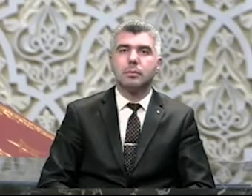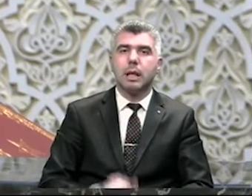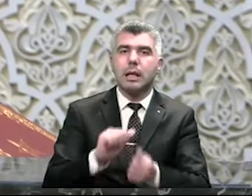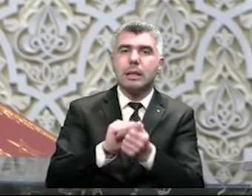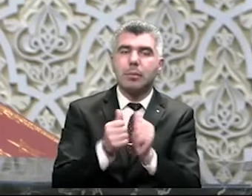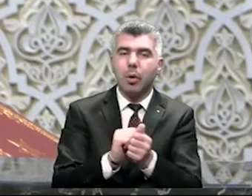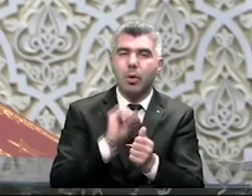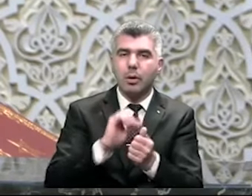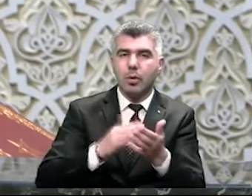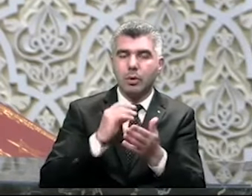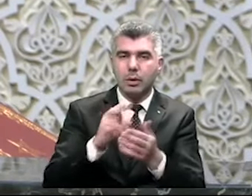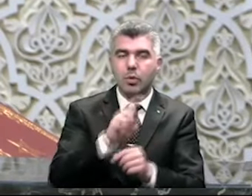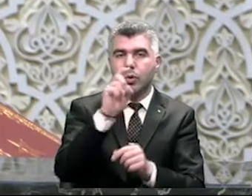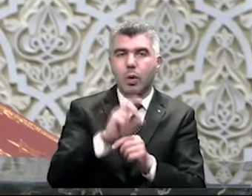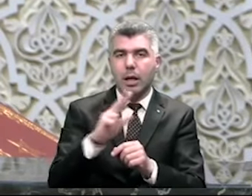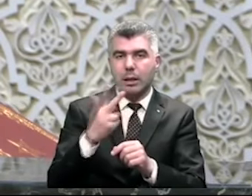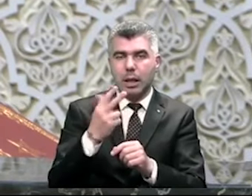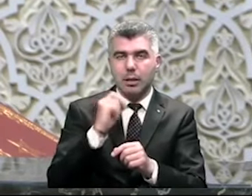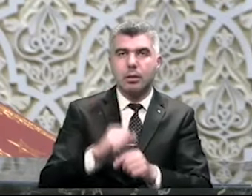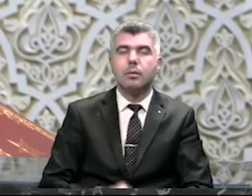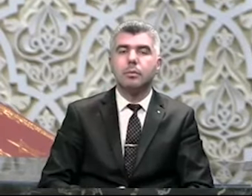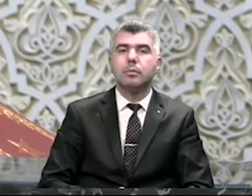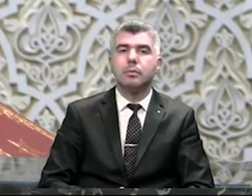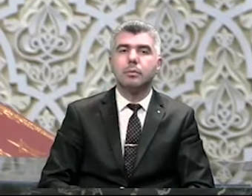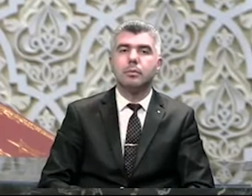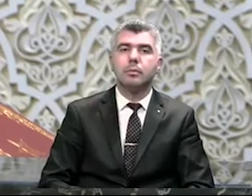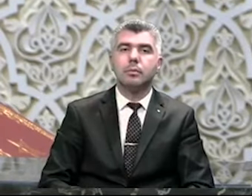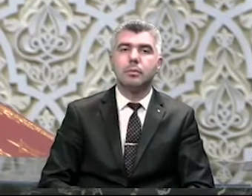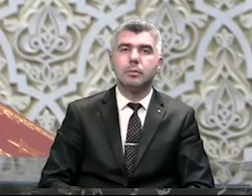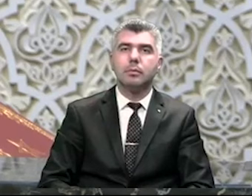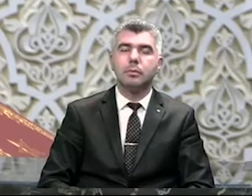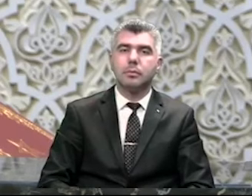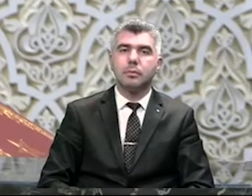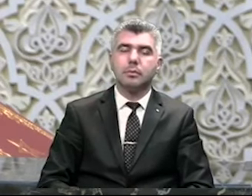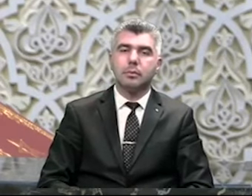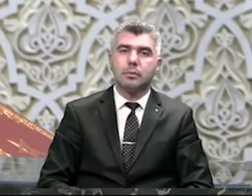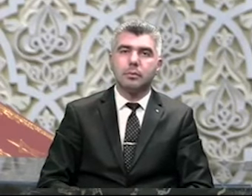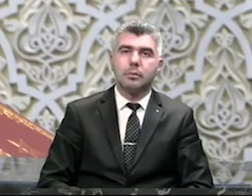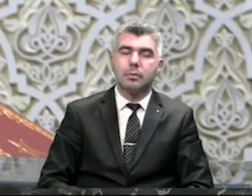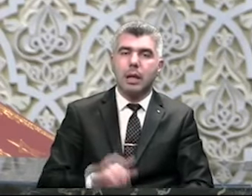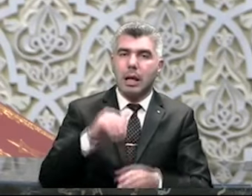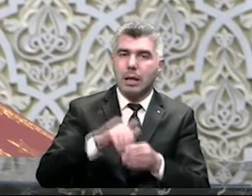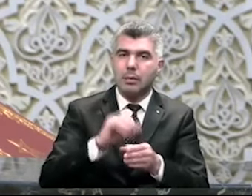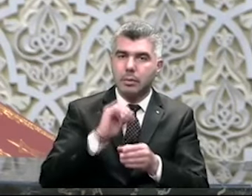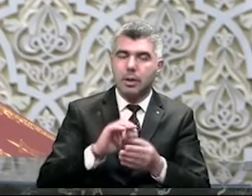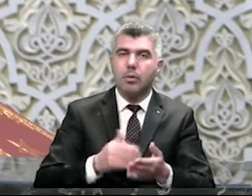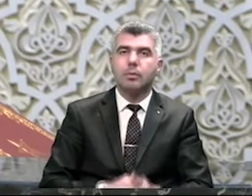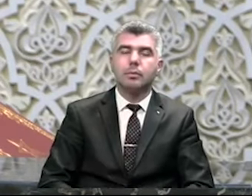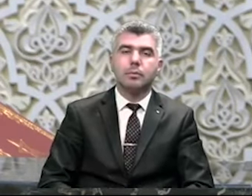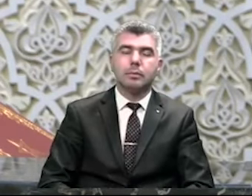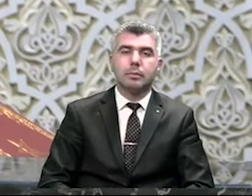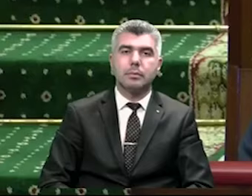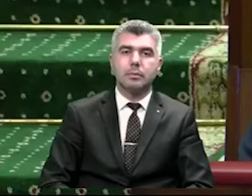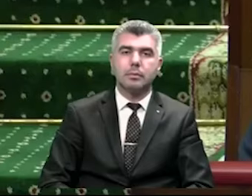الجامعيه موضوع السؤال الثالث في محور التعليم العالي والكلمه لحد الساده المستشارين فريق استقال الوحده والتعادل لبسط السؤال سي حلمي